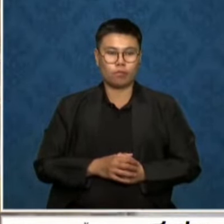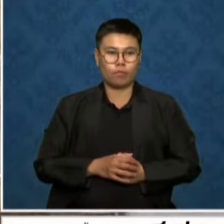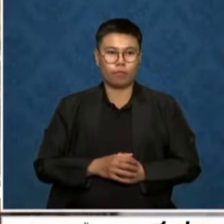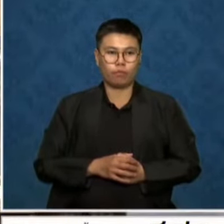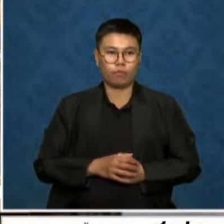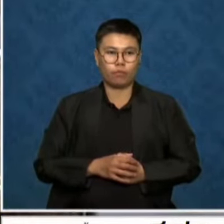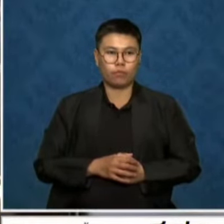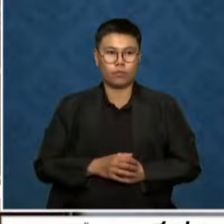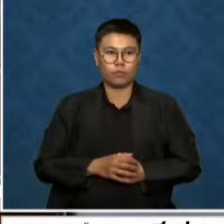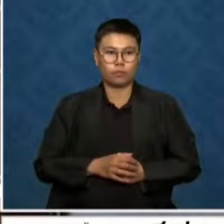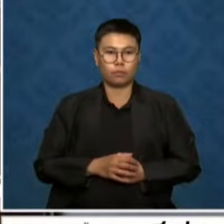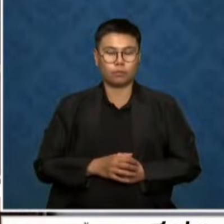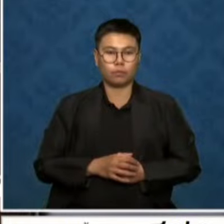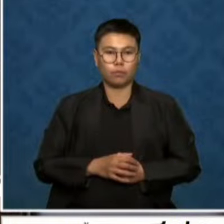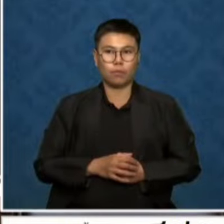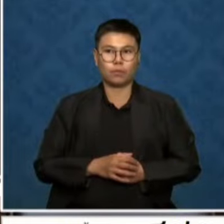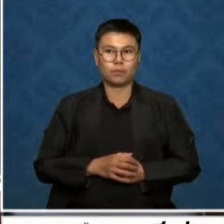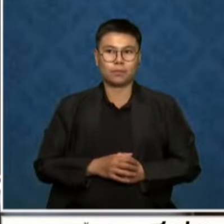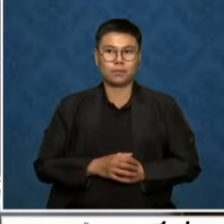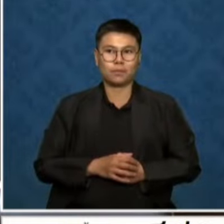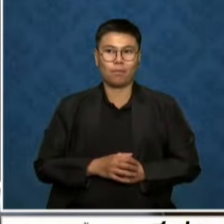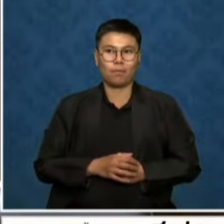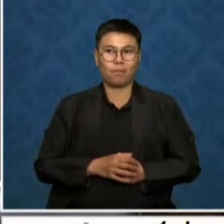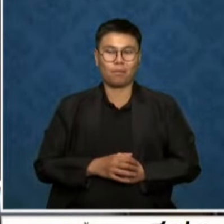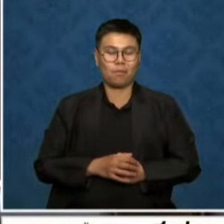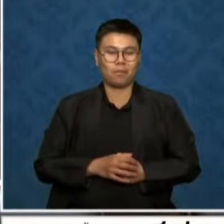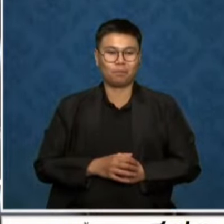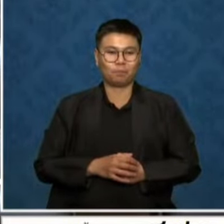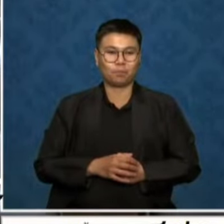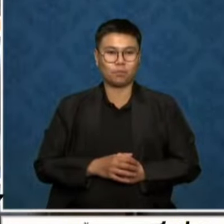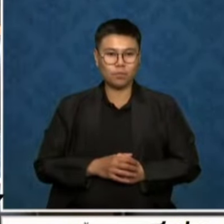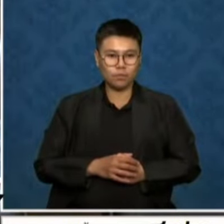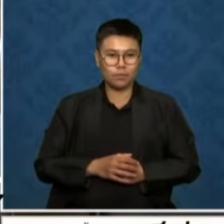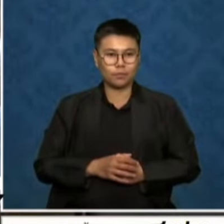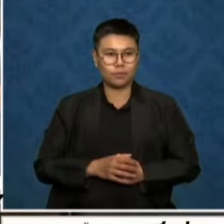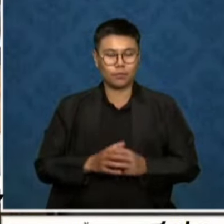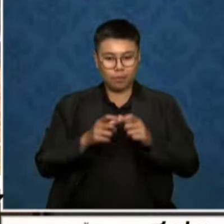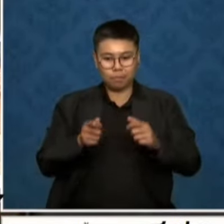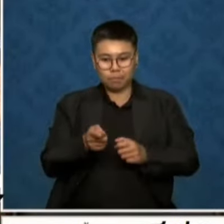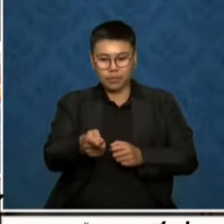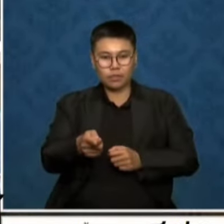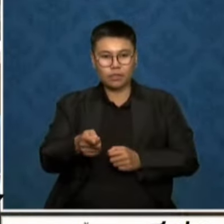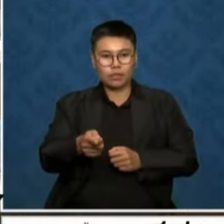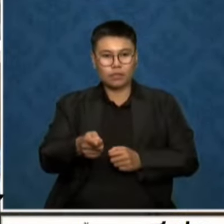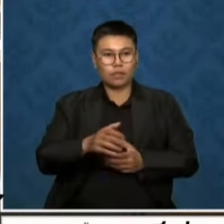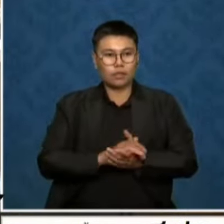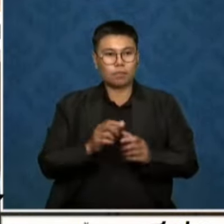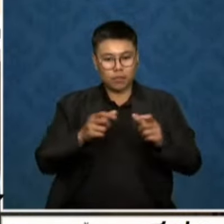ท่านสมาชิกเสียบบัตรแสดงตัวเลยนะครับ